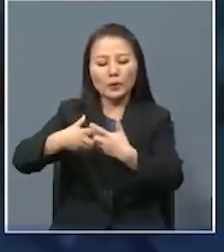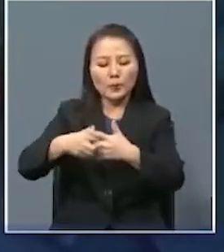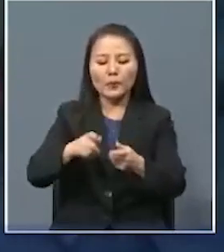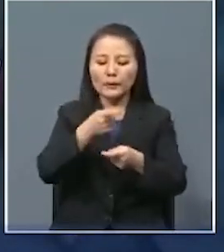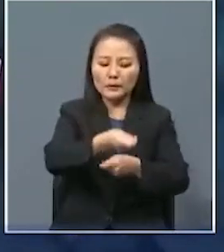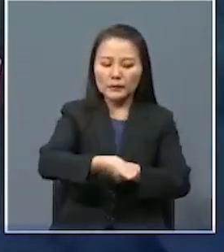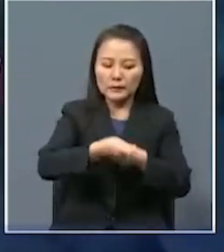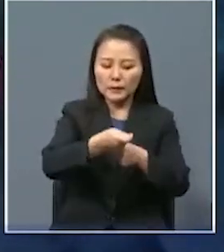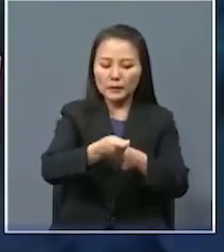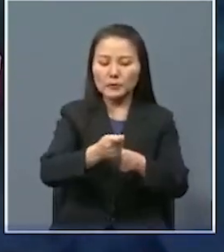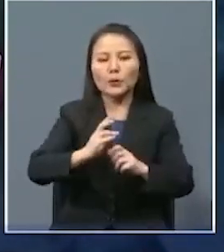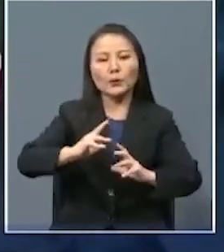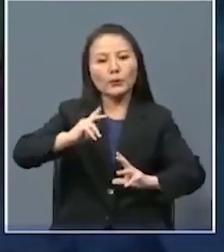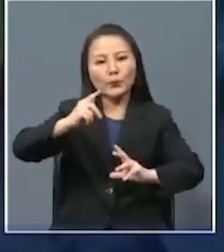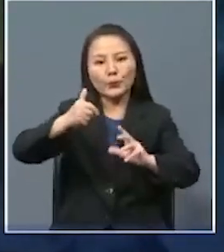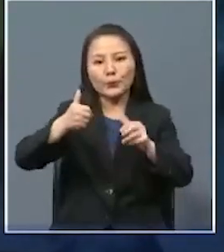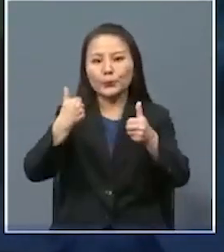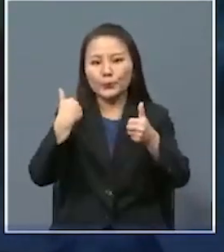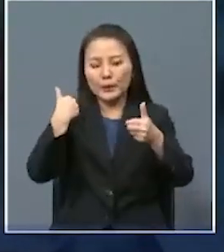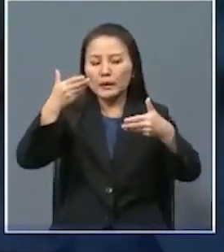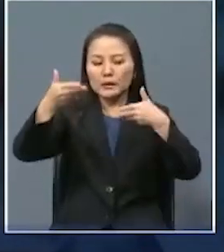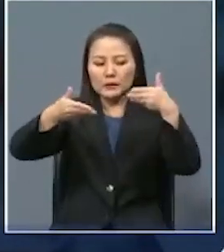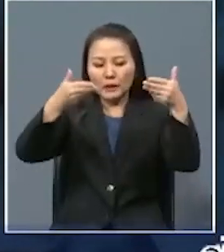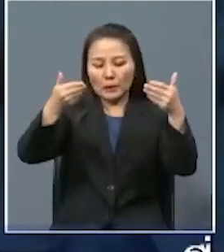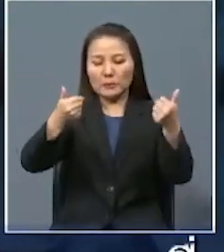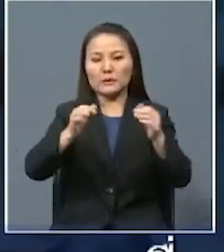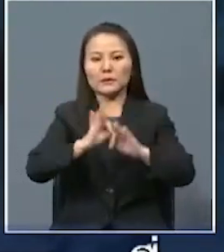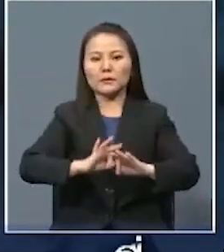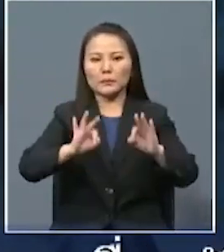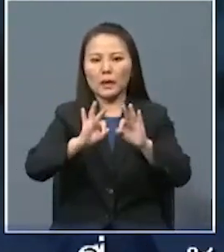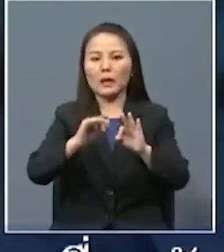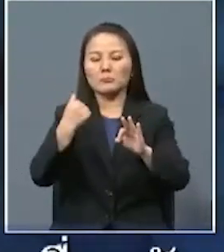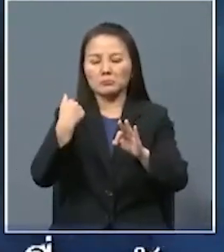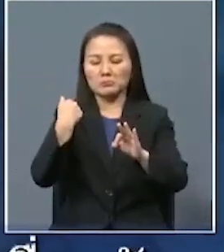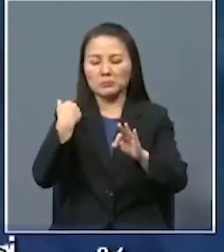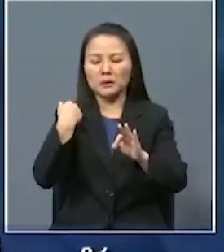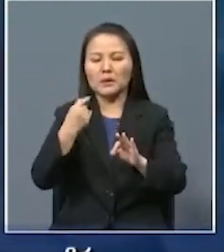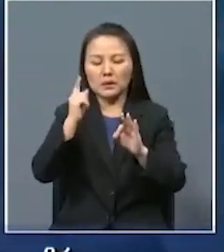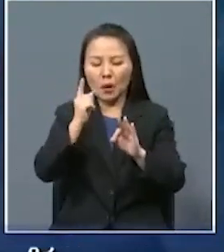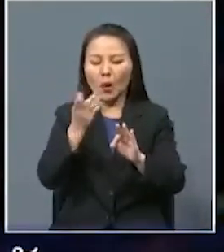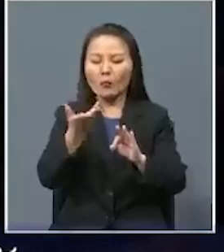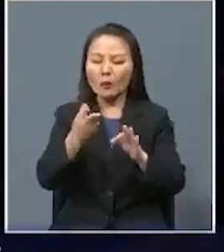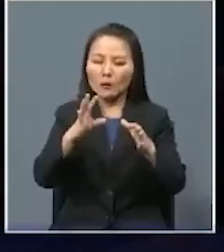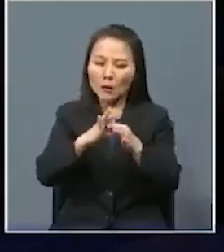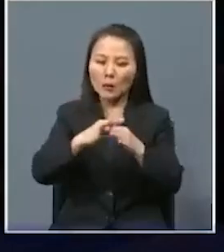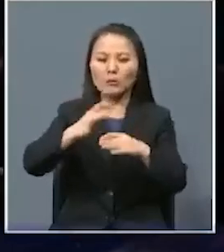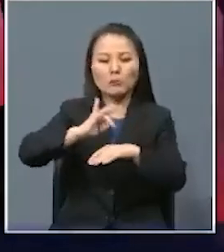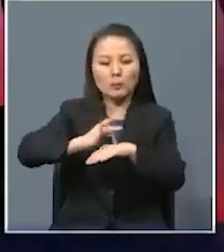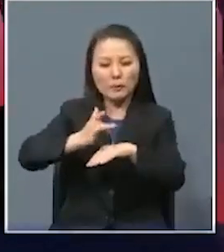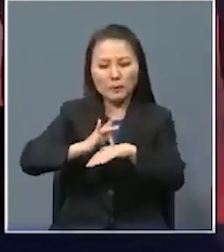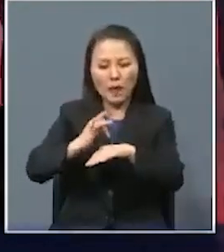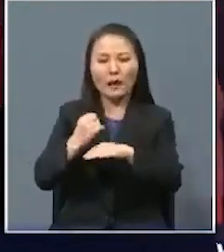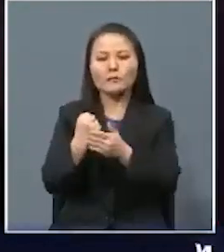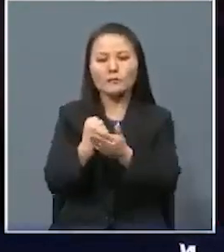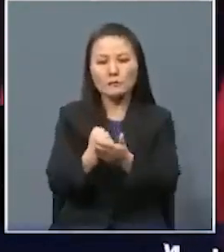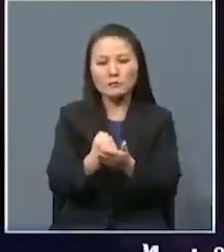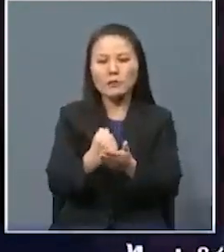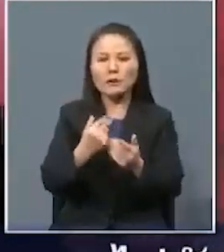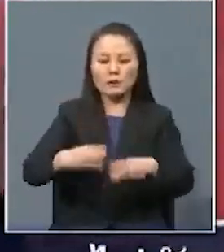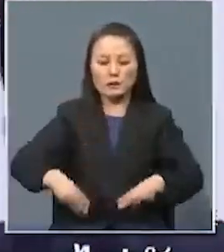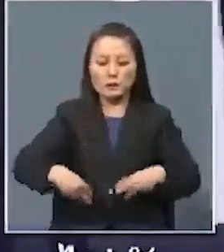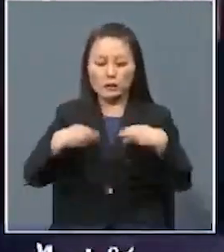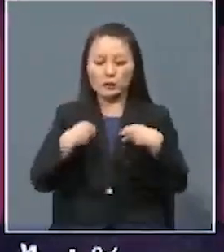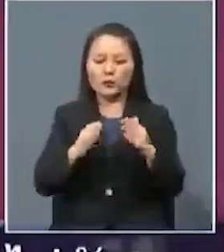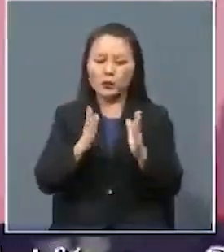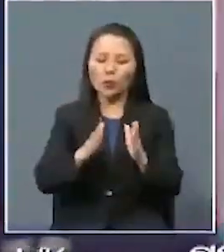เกษตรซึ่งงานเหล่านี้ส่วนใหญ่เป็นงานที่ใช้ทักษะต่ำอีกทั้งต้องพึ่งพาอาศัยฤดูกาลทางชาติส่งผลให้ชีวิตความ